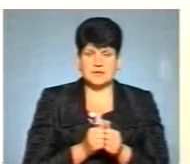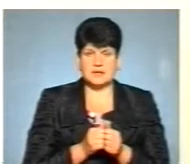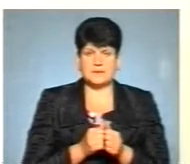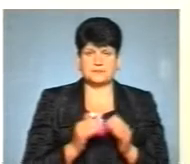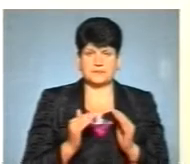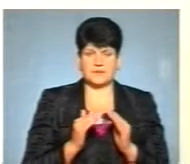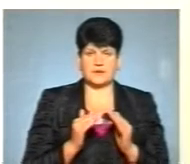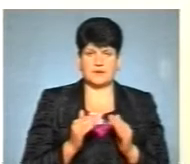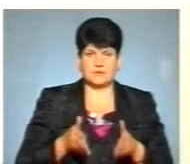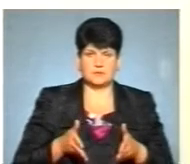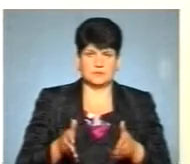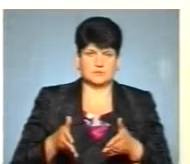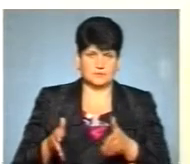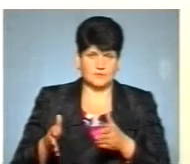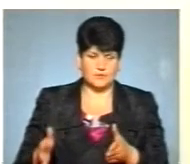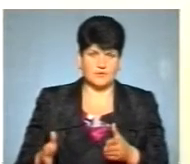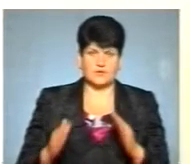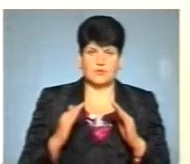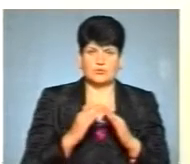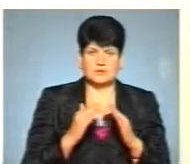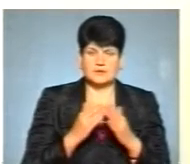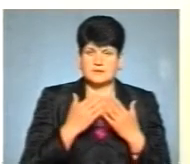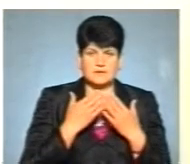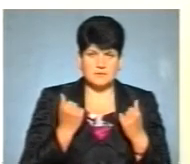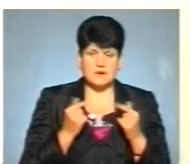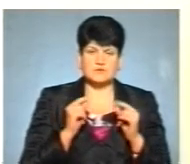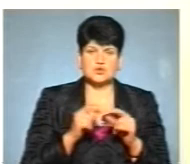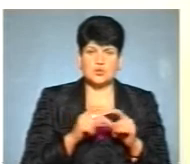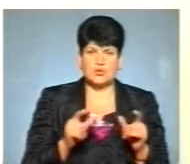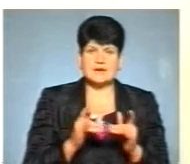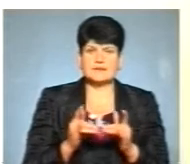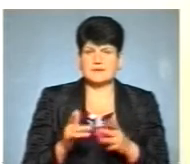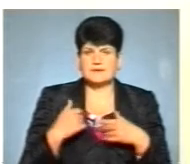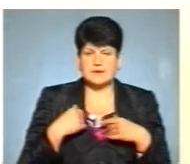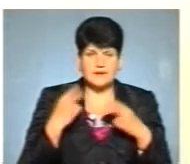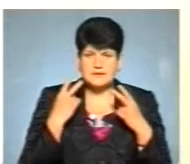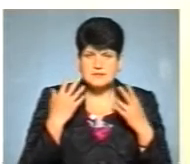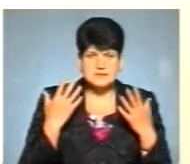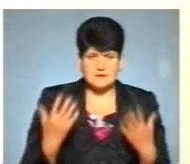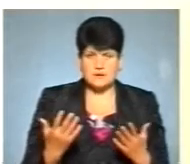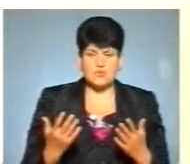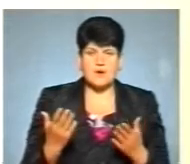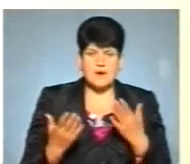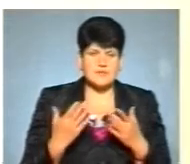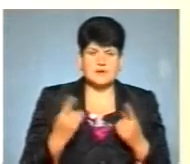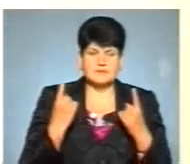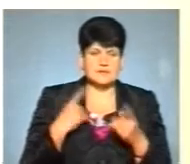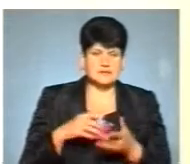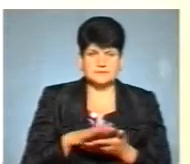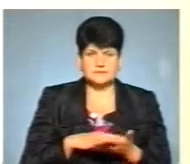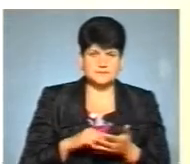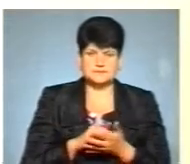будинки, там пішла вода в школі-інтернат, я не знаю масштабів цей, але таких руйнівних наслідків,